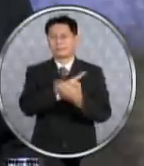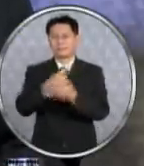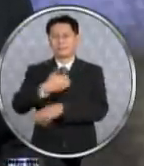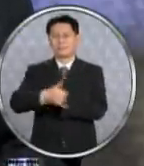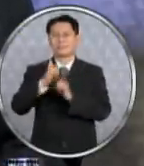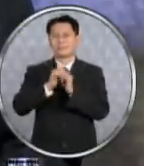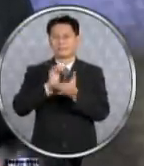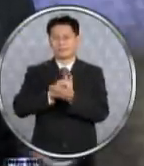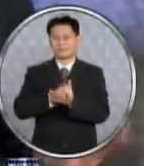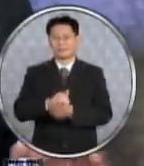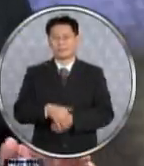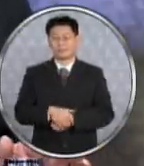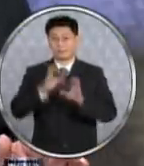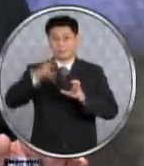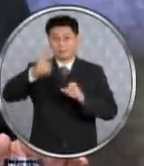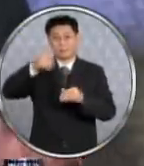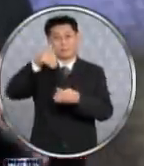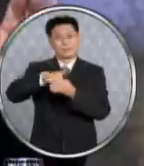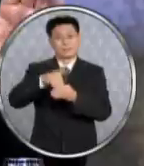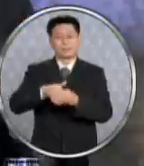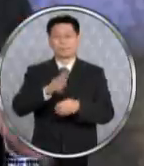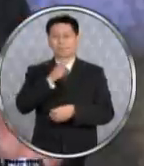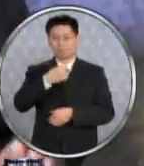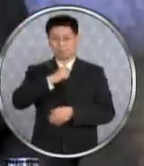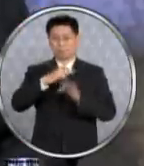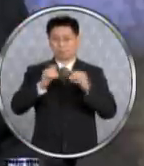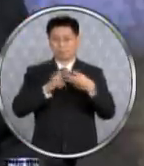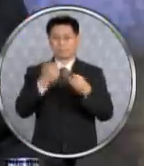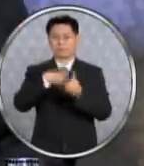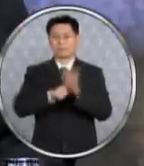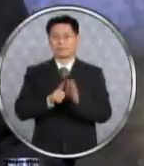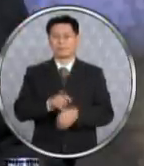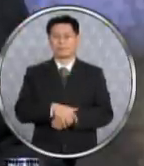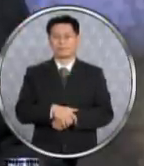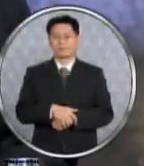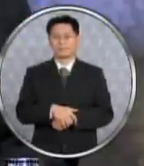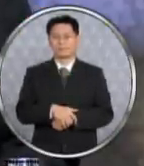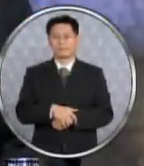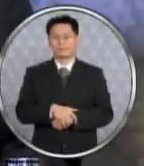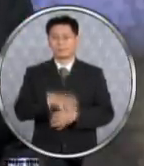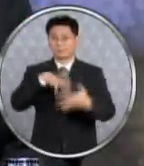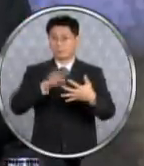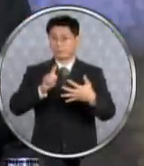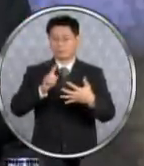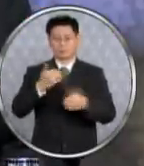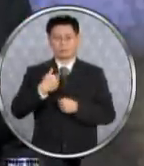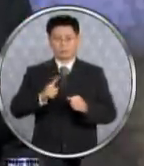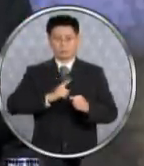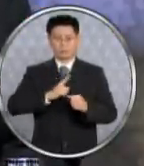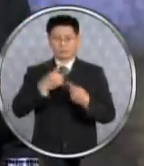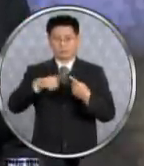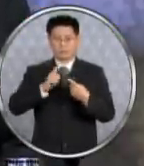乡亲，总统的选举是台湾民主的象征，那就是掌握关键的